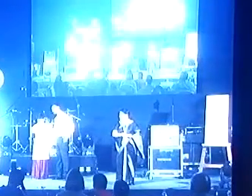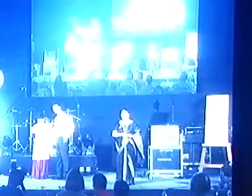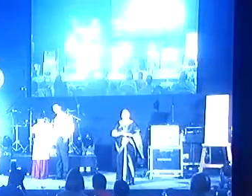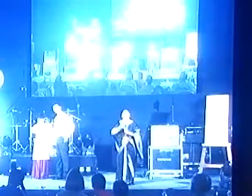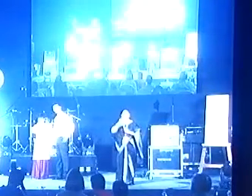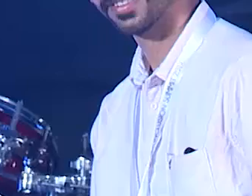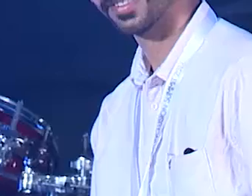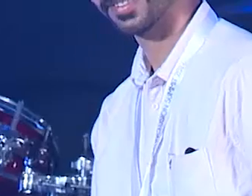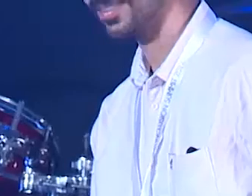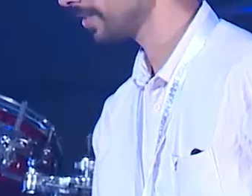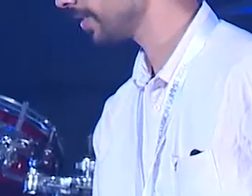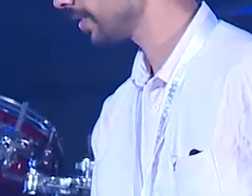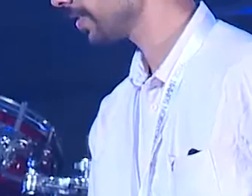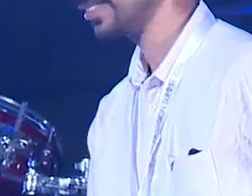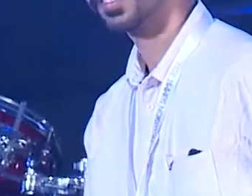वंदे मातरम सबको।